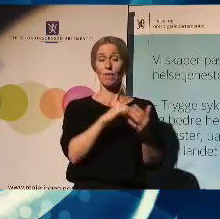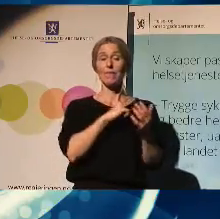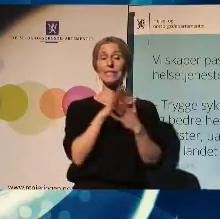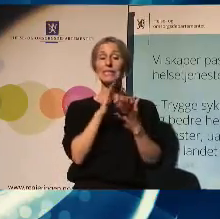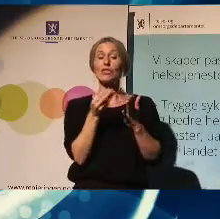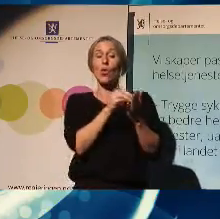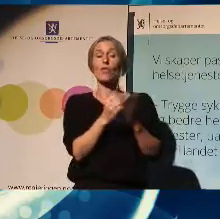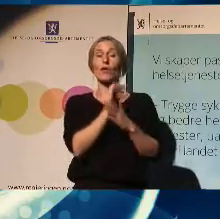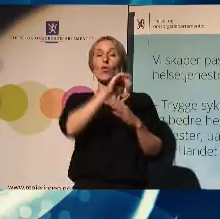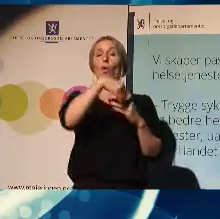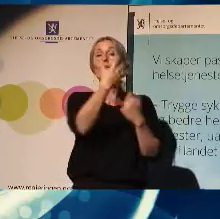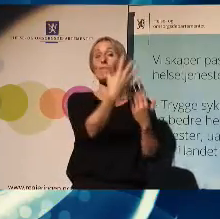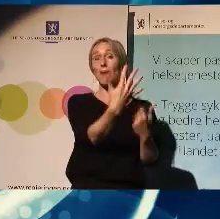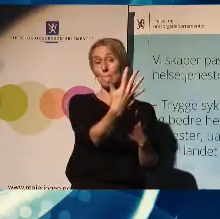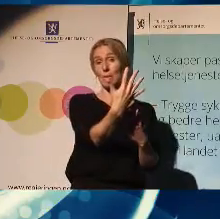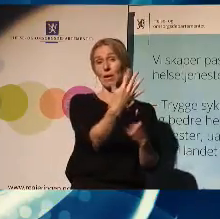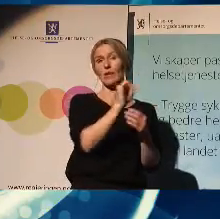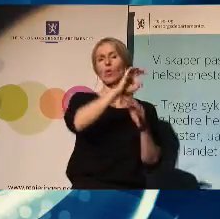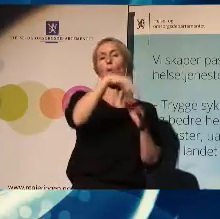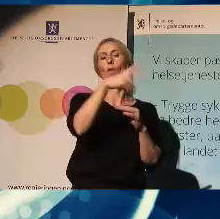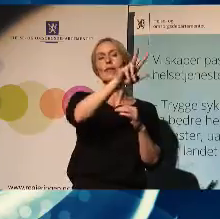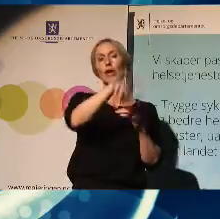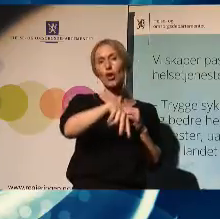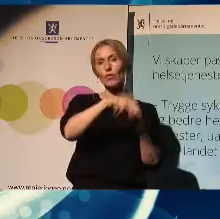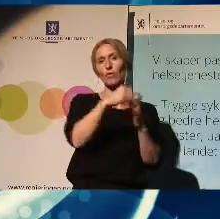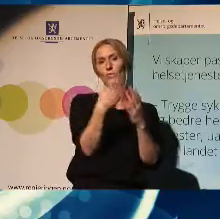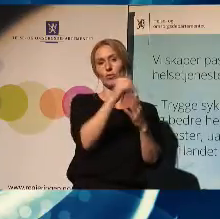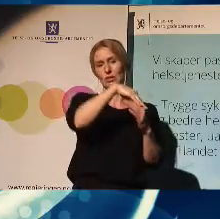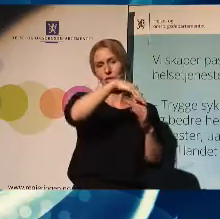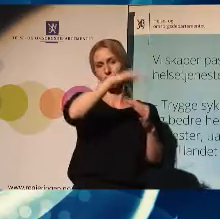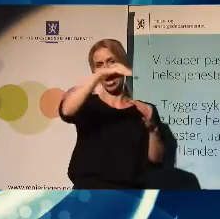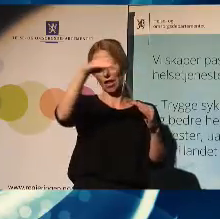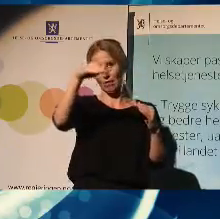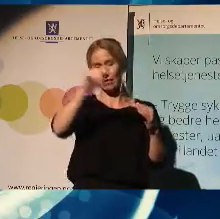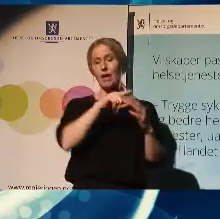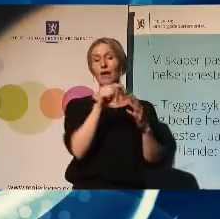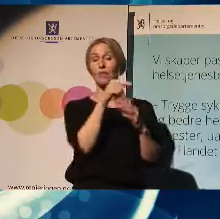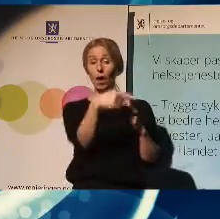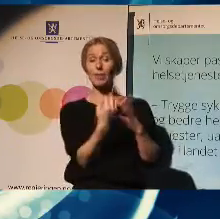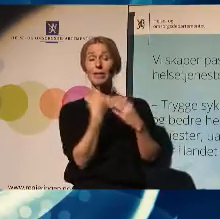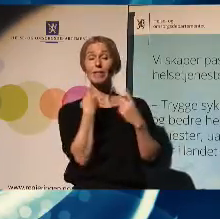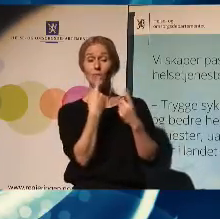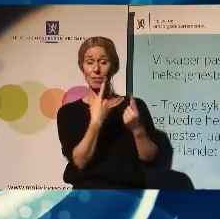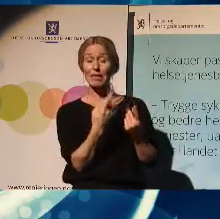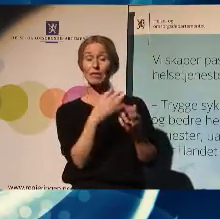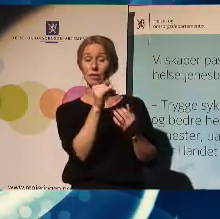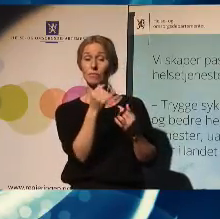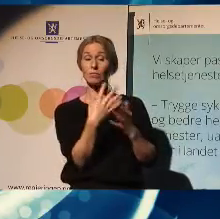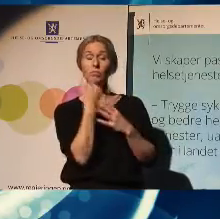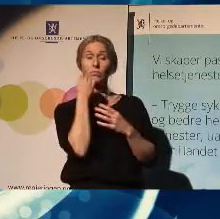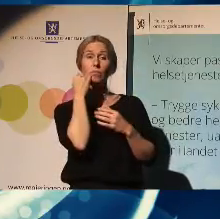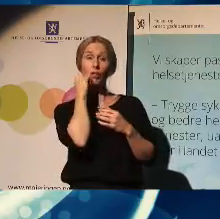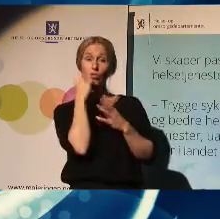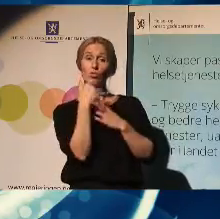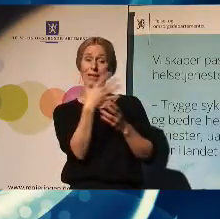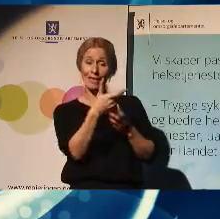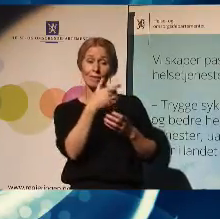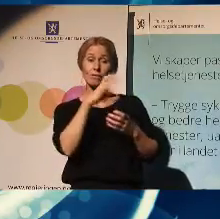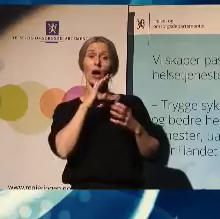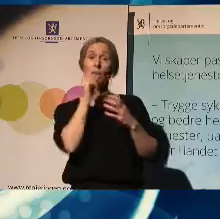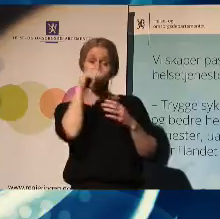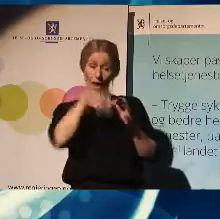5, altså over det grønne på skalaen, så ble det formidlet at alkoholinntaket kan føre